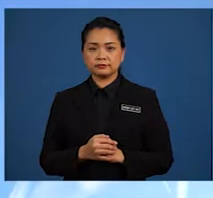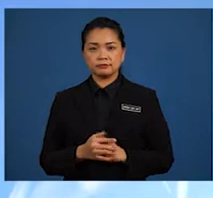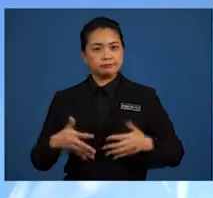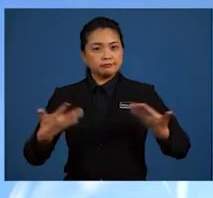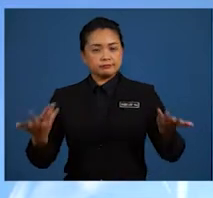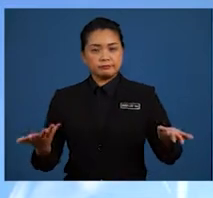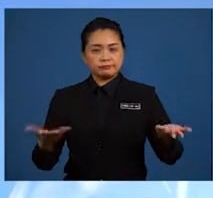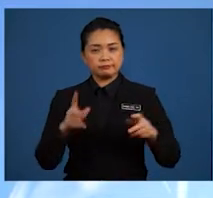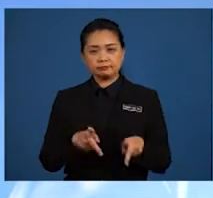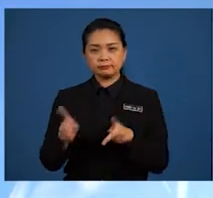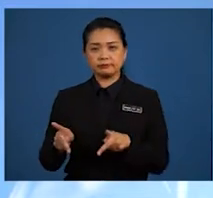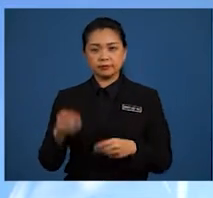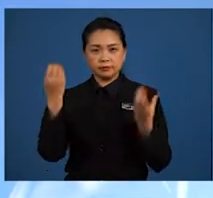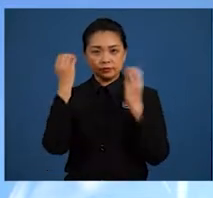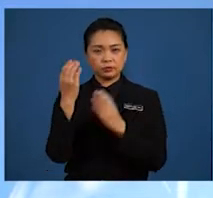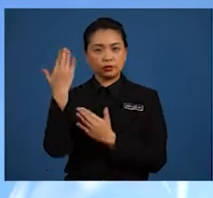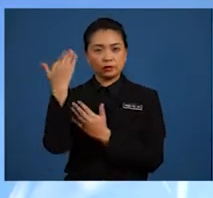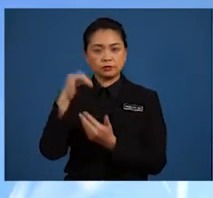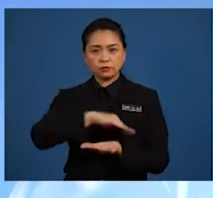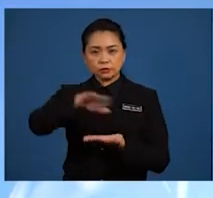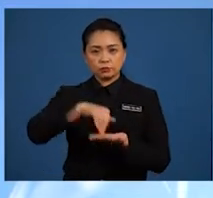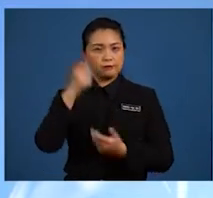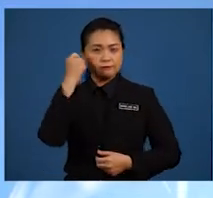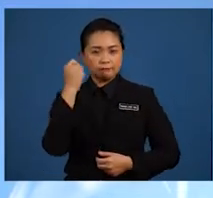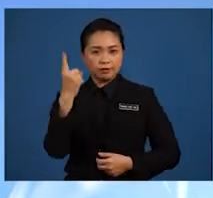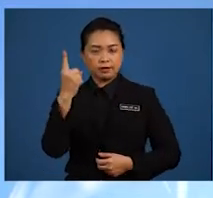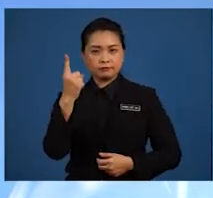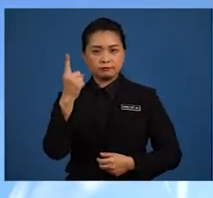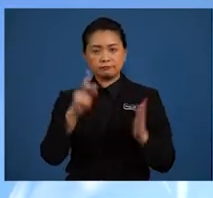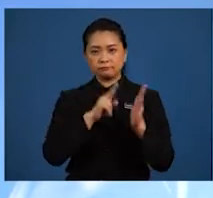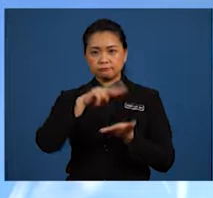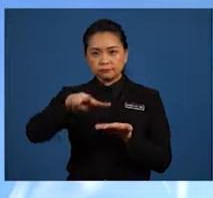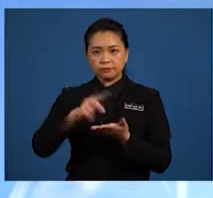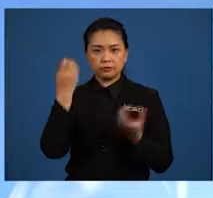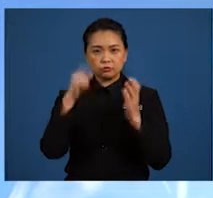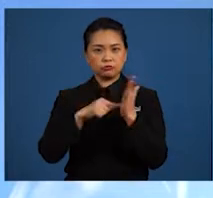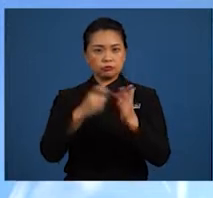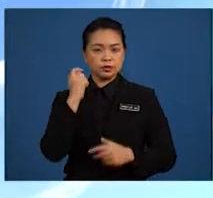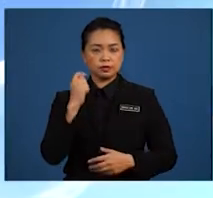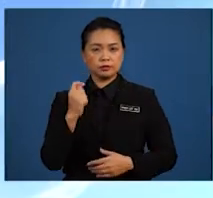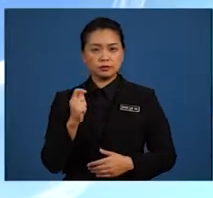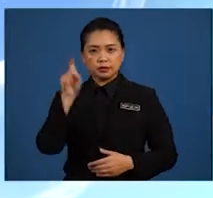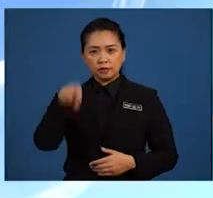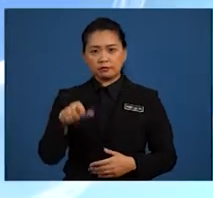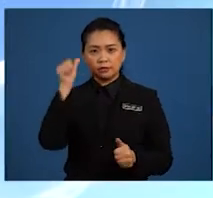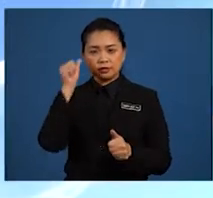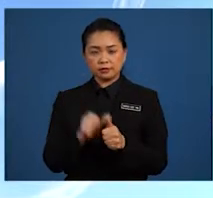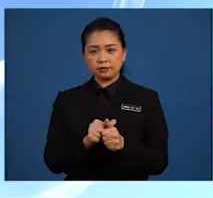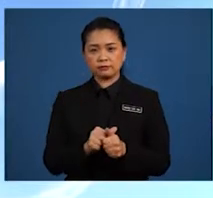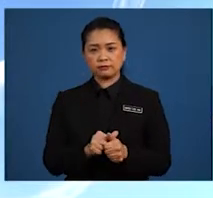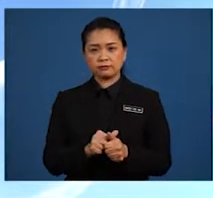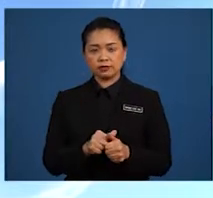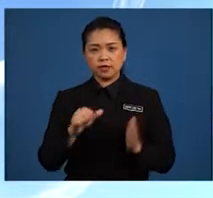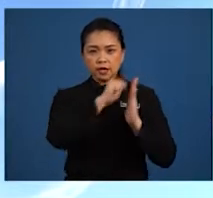Bagaimana prajamukti kuharap semua memahami klip video yang chegou Tunjukkan tadi harus dinyatakan